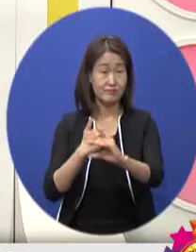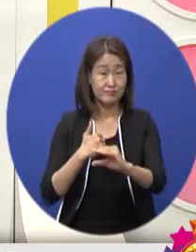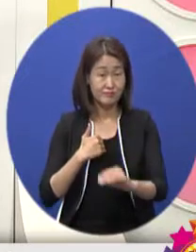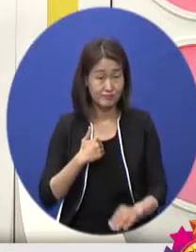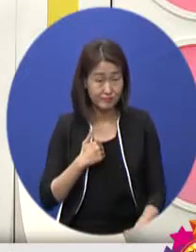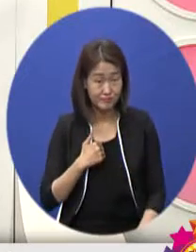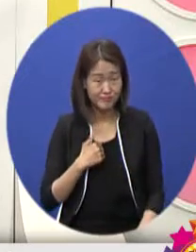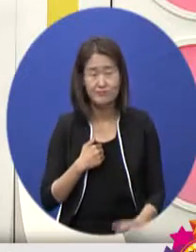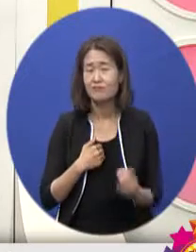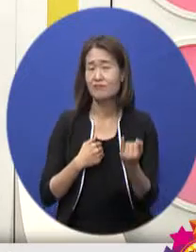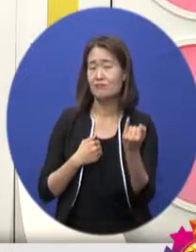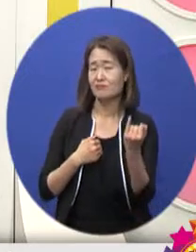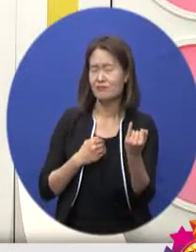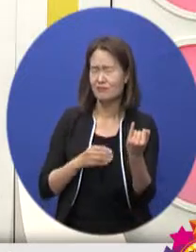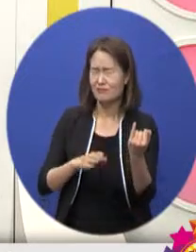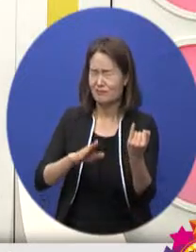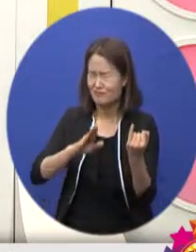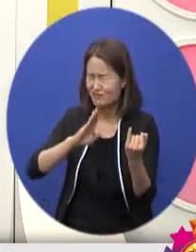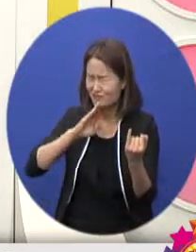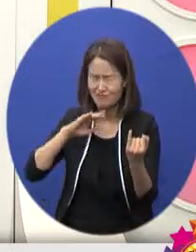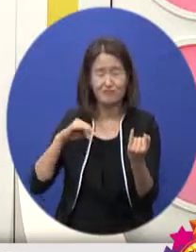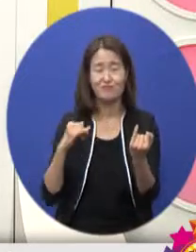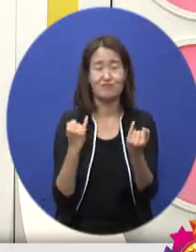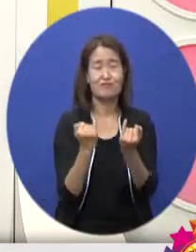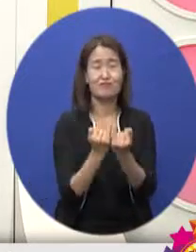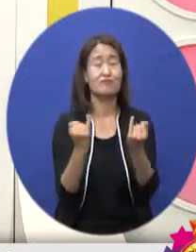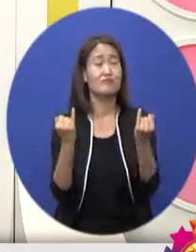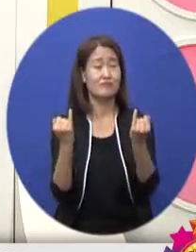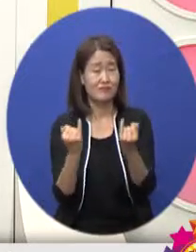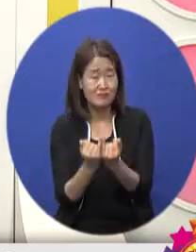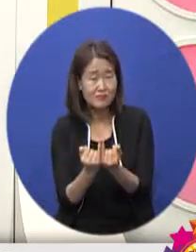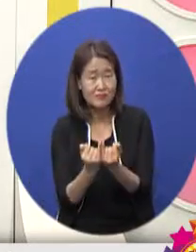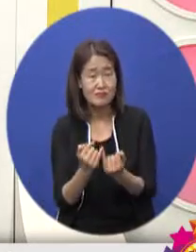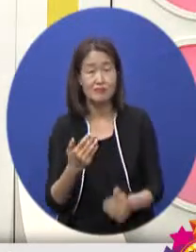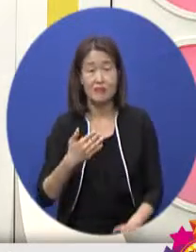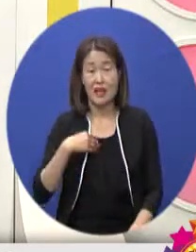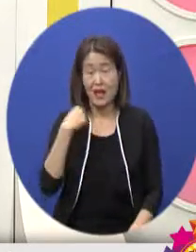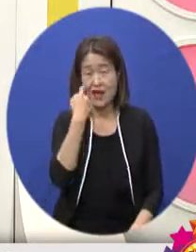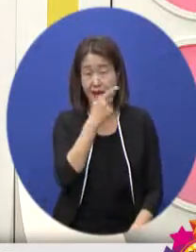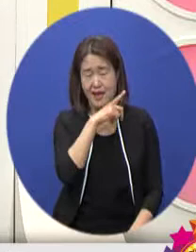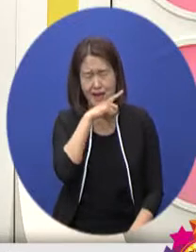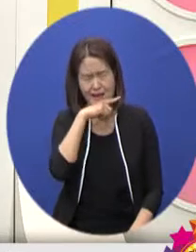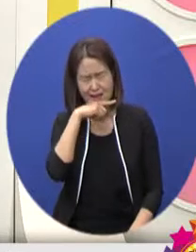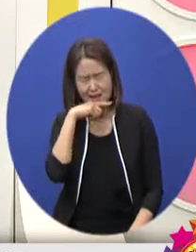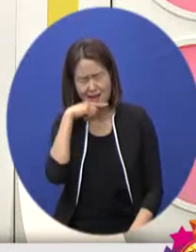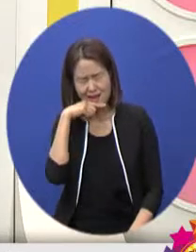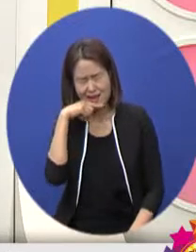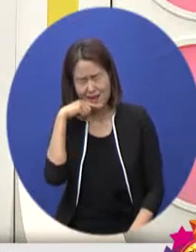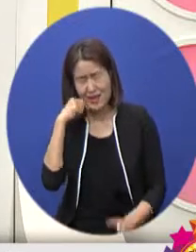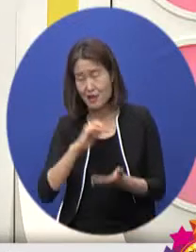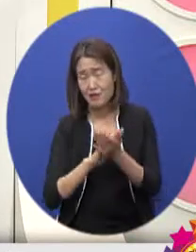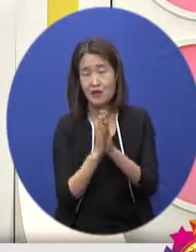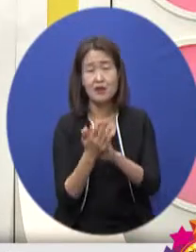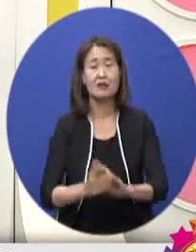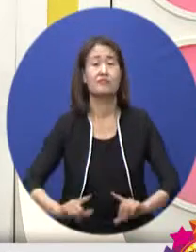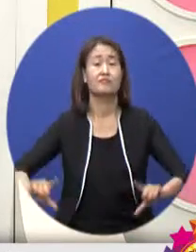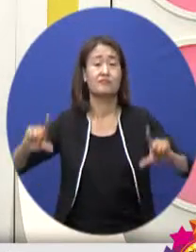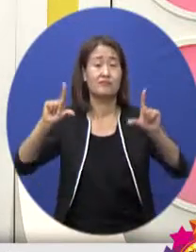나도 나도 여자야 천상 여자야 내 입술이 빨개지는